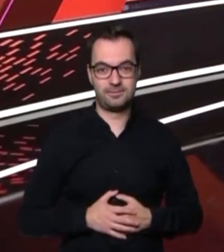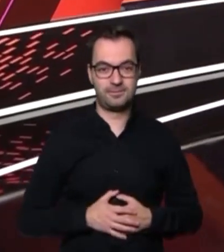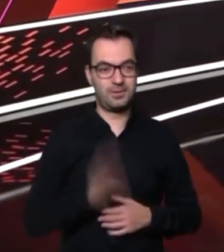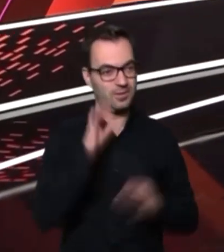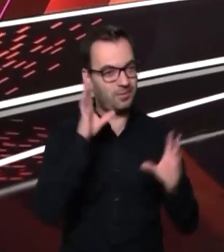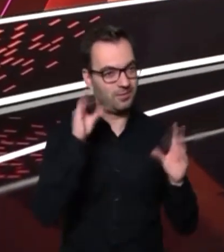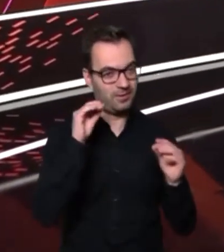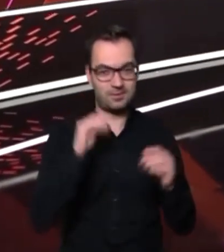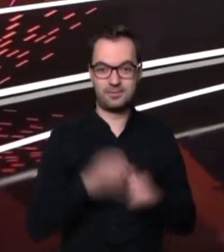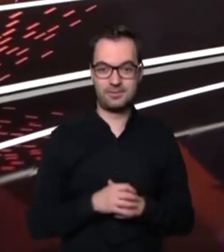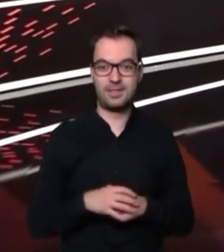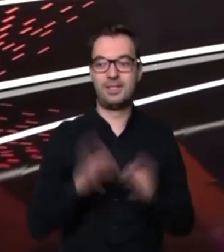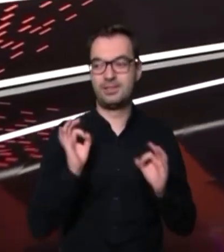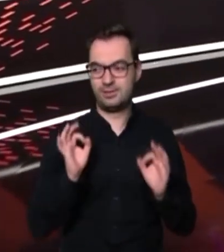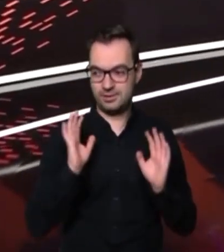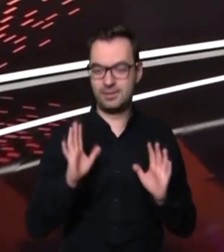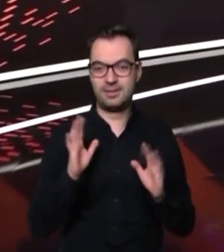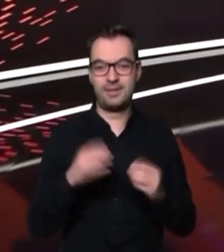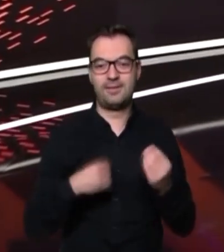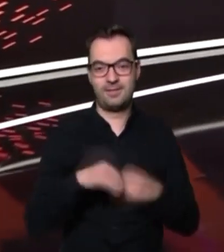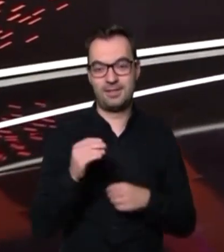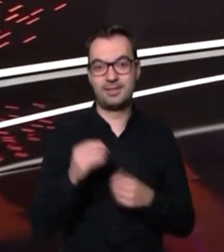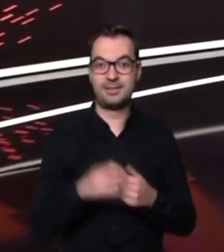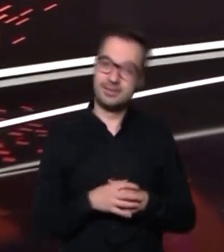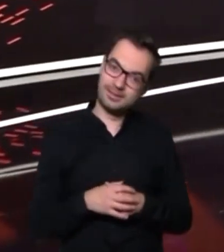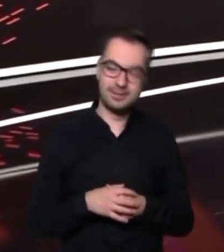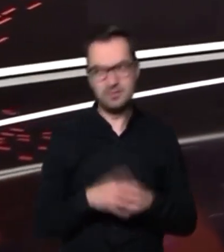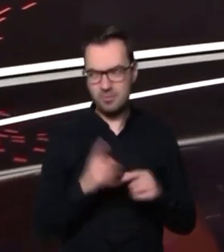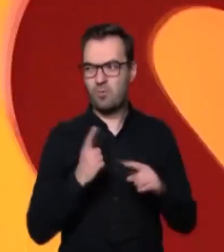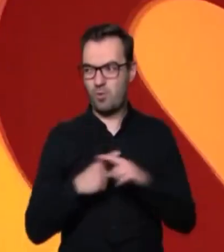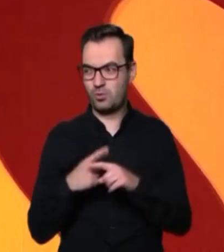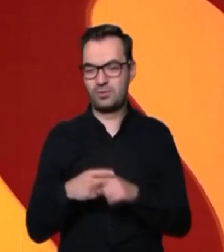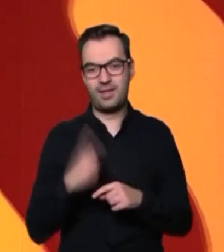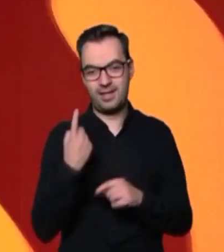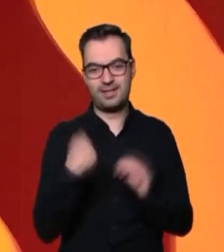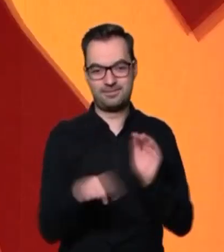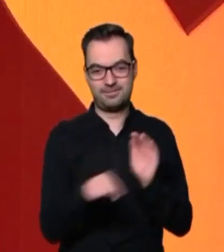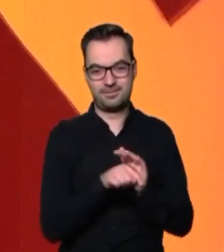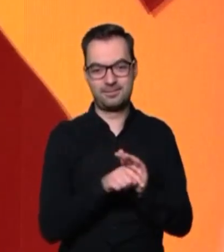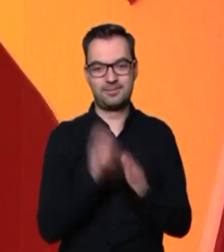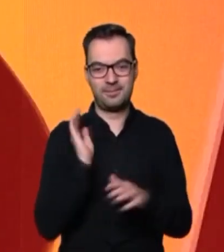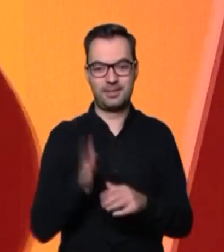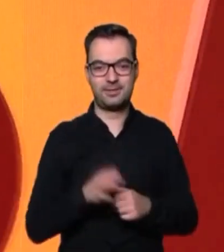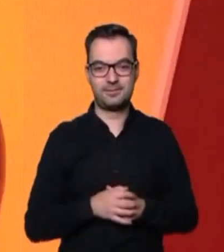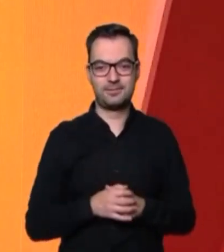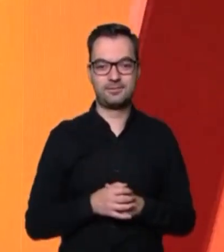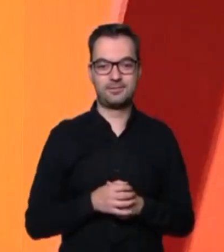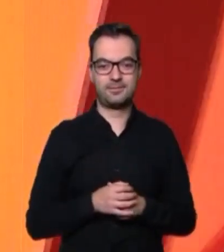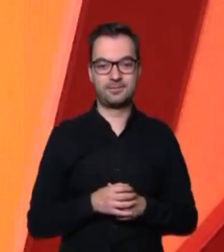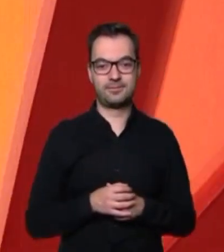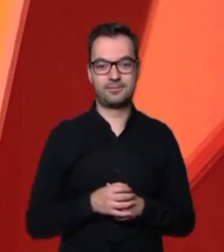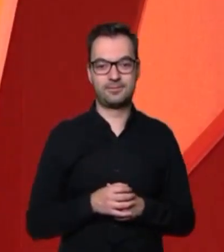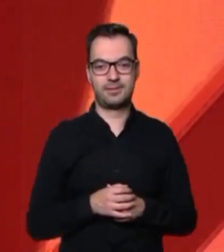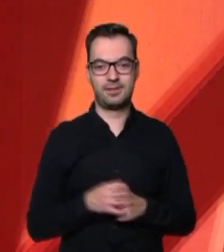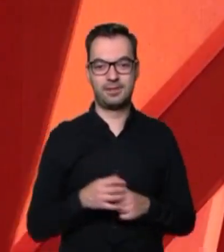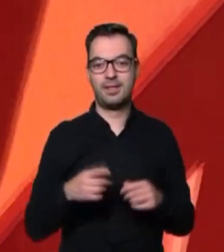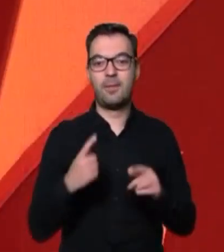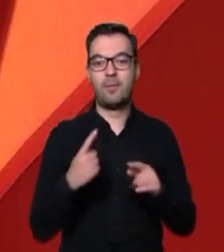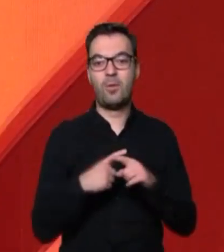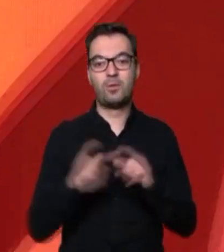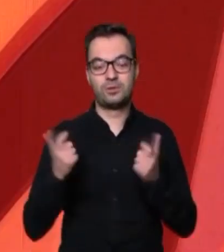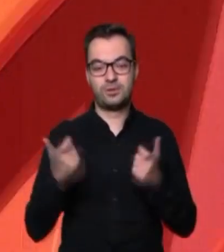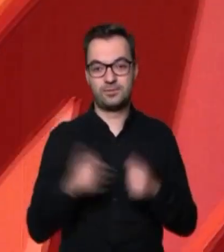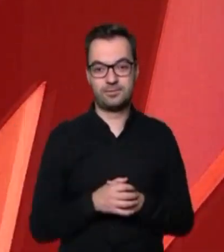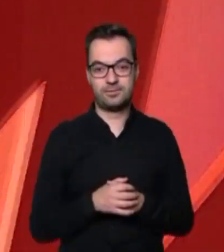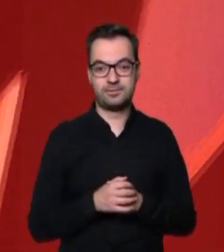Dobry wieczór. Dobry wieczór. Dzisiaj będzie zdecydowanie więcej zalet, chociaż będzie taka jedna mała wada. Aczkolwiek zacznijmy od zalety. Taką zaletą